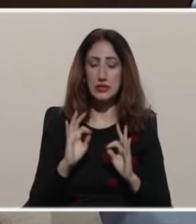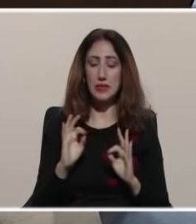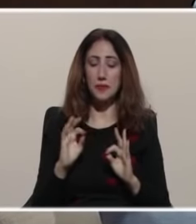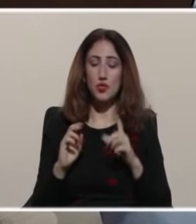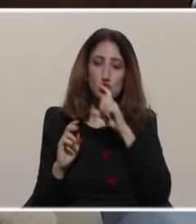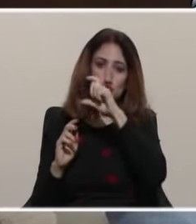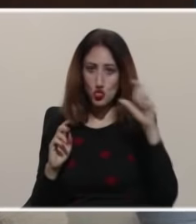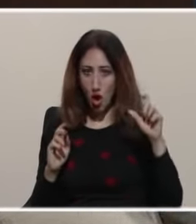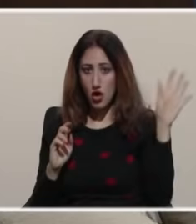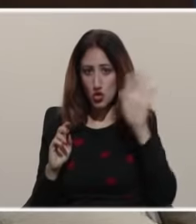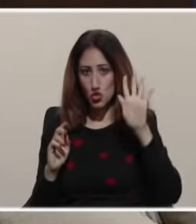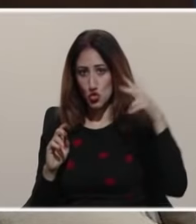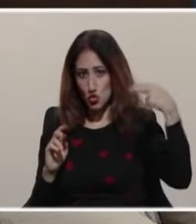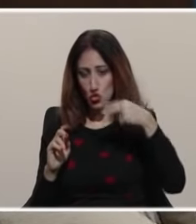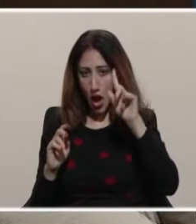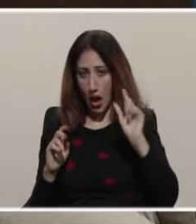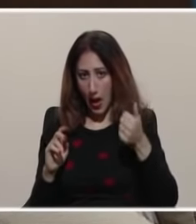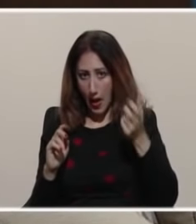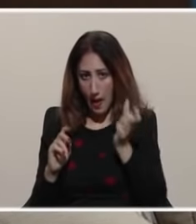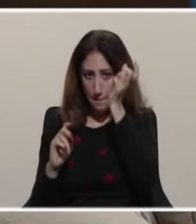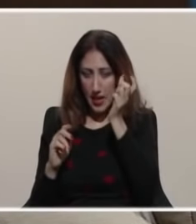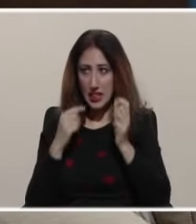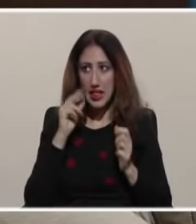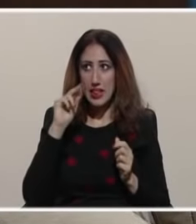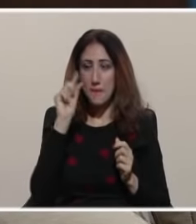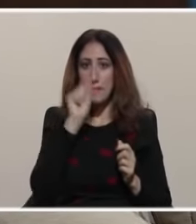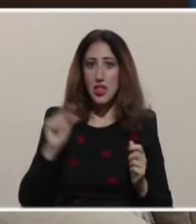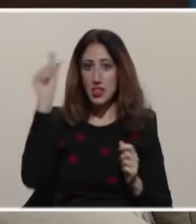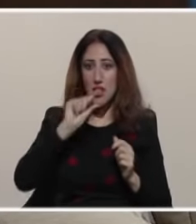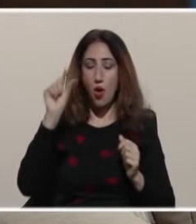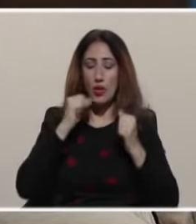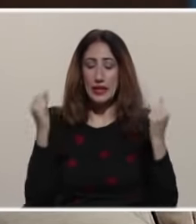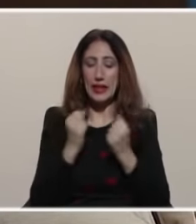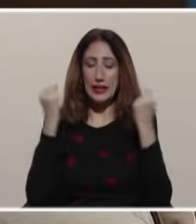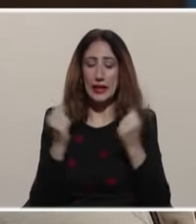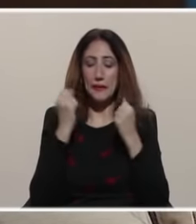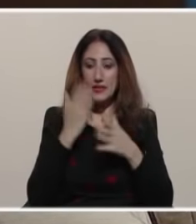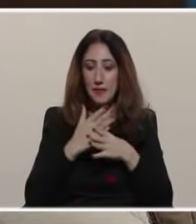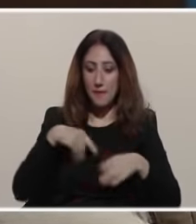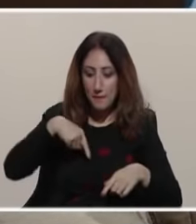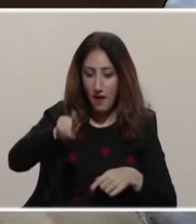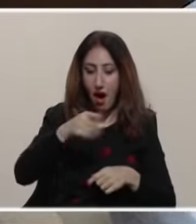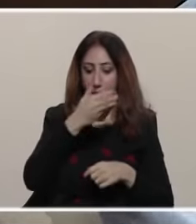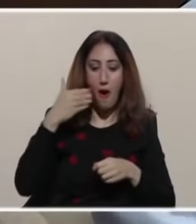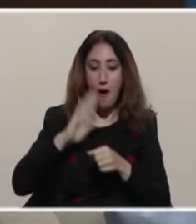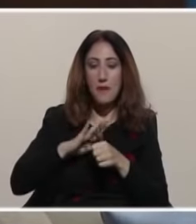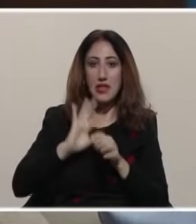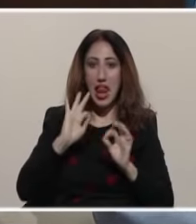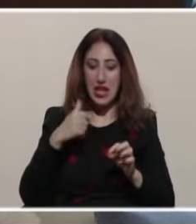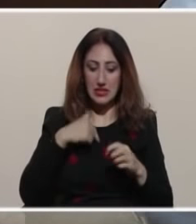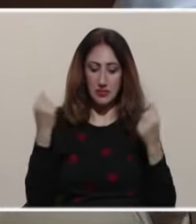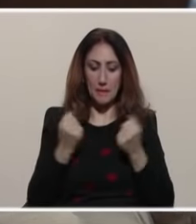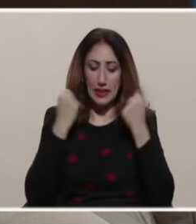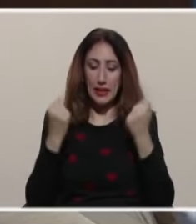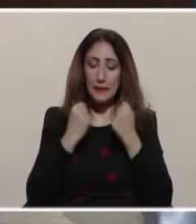شهر شعبان دورة تأهيلية تدريبية لشهر رمضان، بالضبط تمرين.